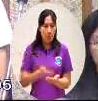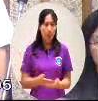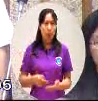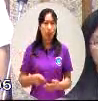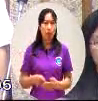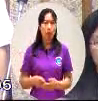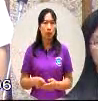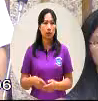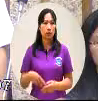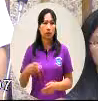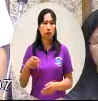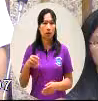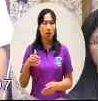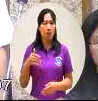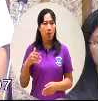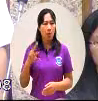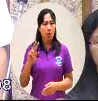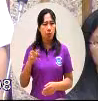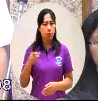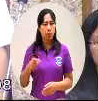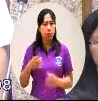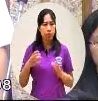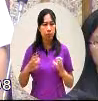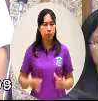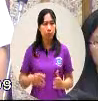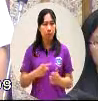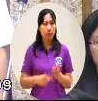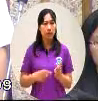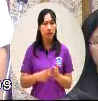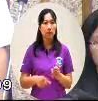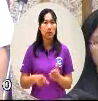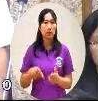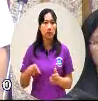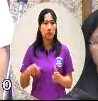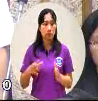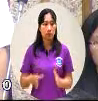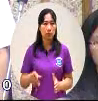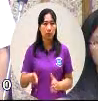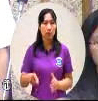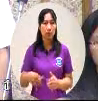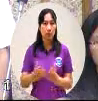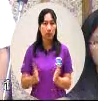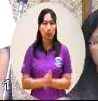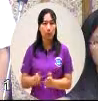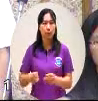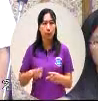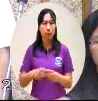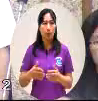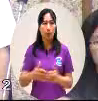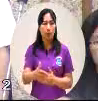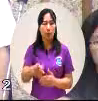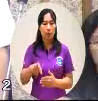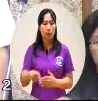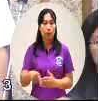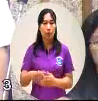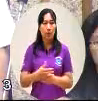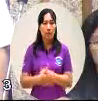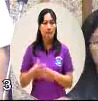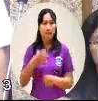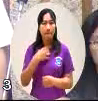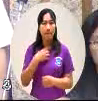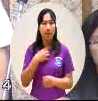个所谓的减作的方式来办理。 那工程保险还没有办法先做吗？ 这个区公所在做联系接